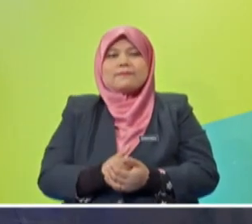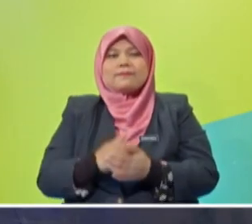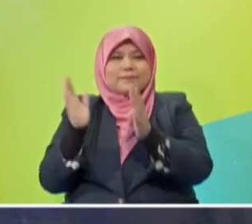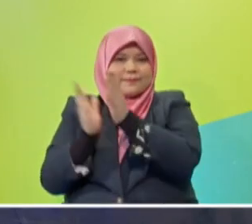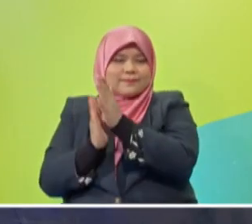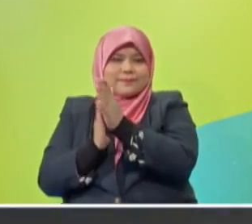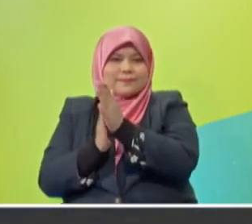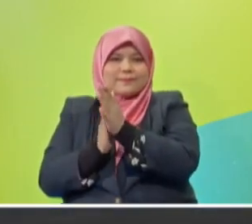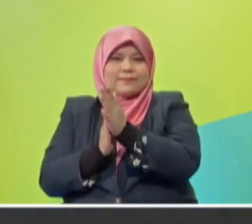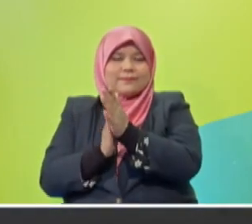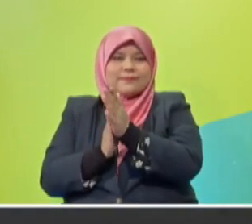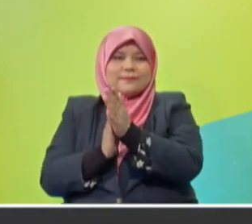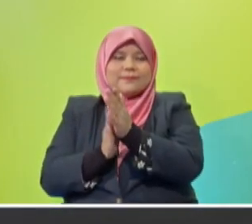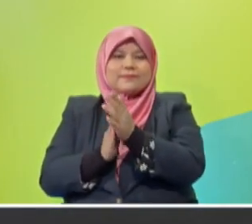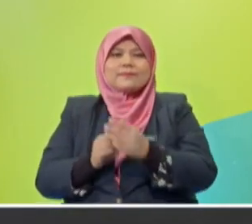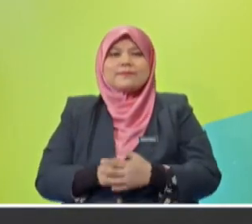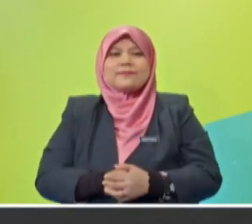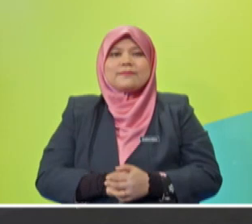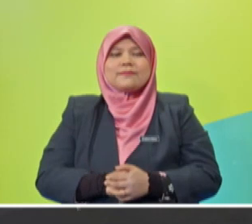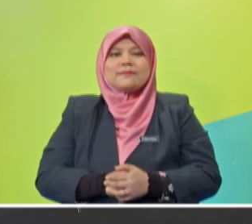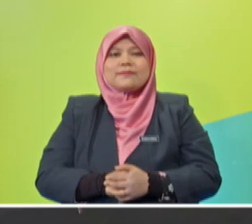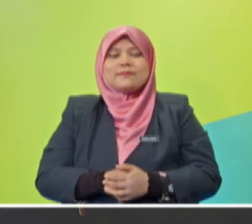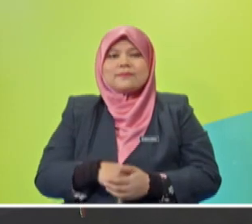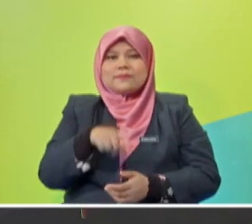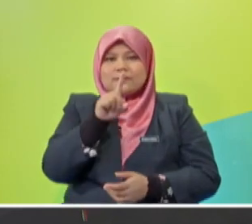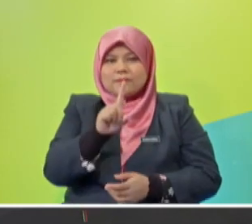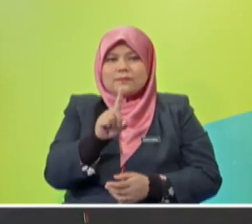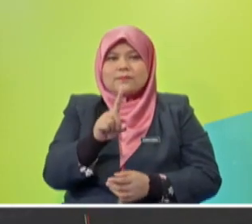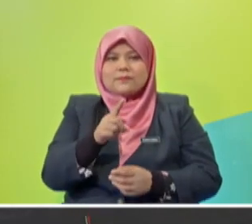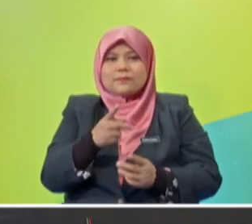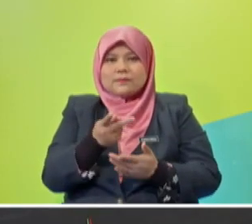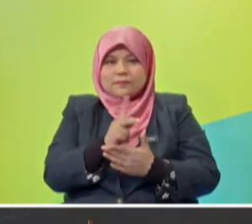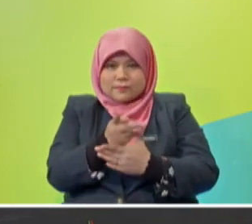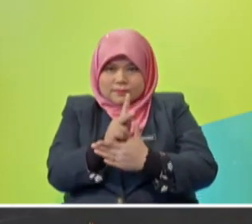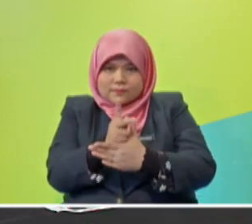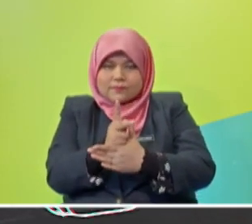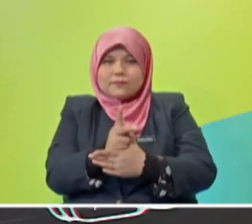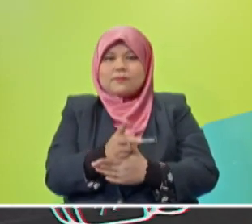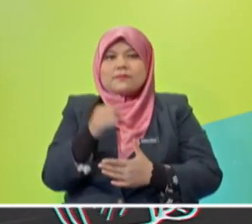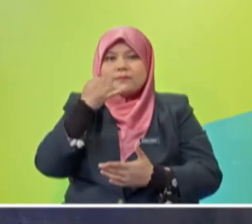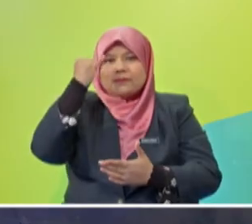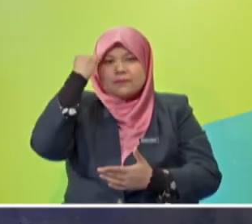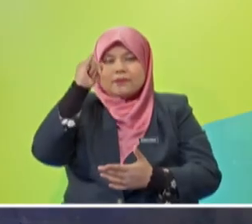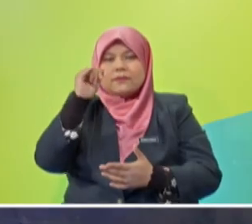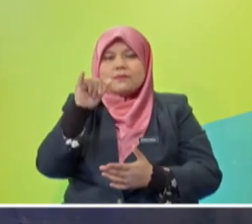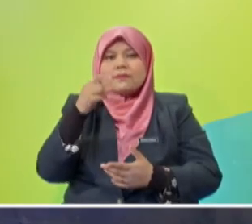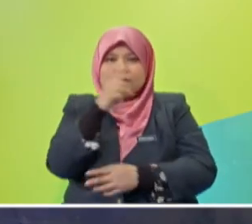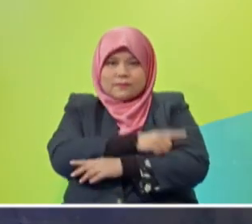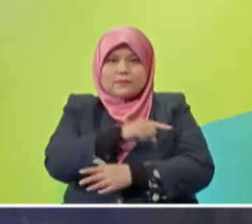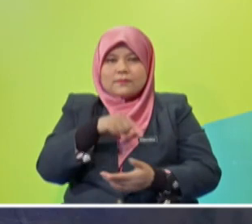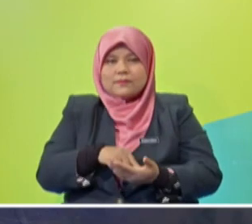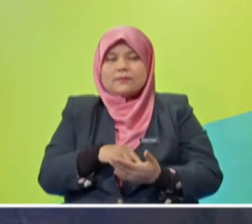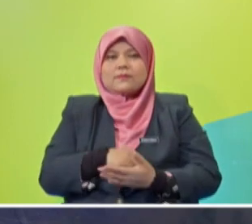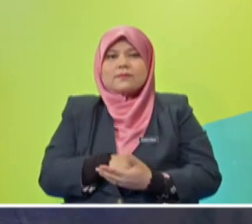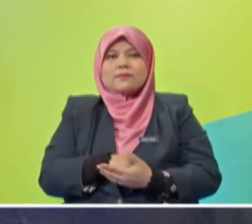tepukan untuk diri sendiri lagi sekali atas satu perkongsian ilmu yang cukup menarik pada hari ini. Dan di manakah murid-murid